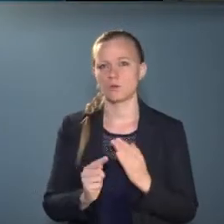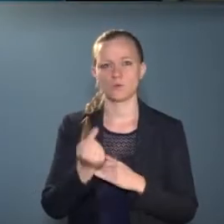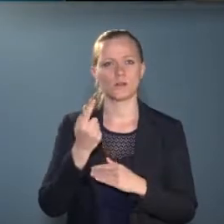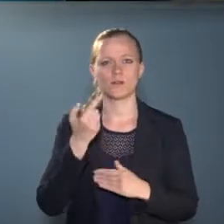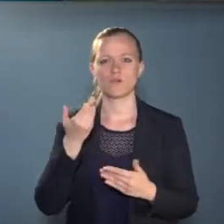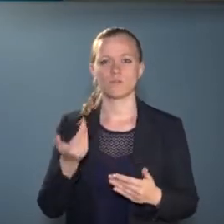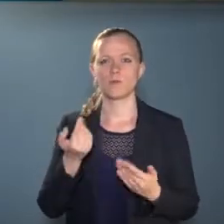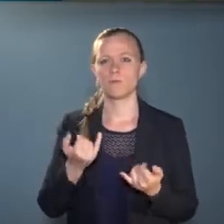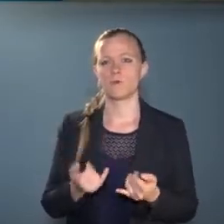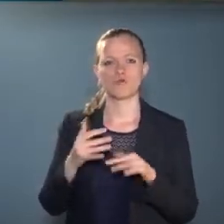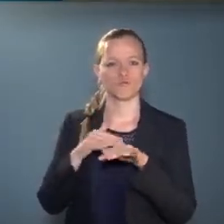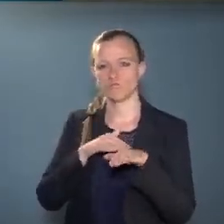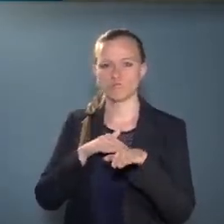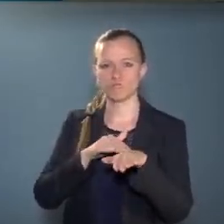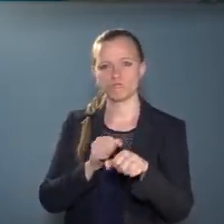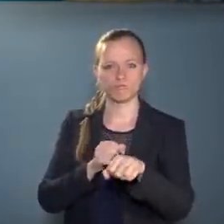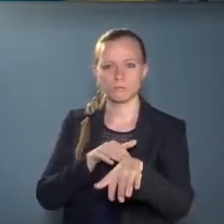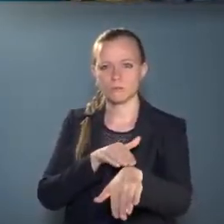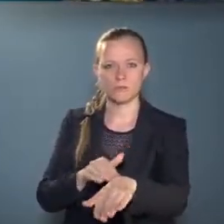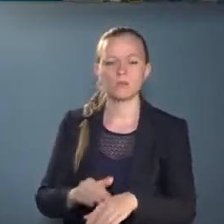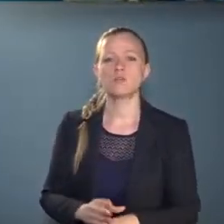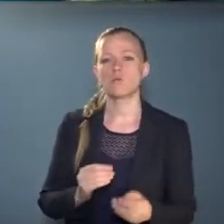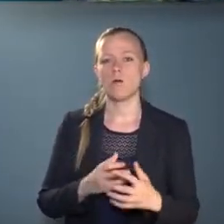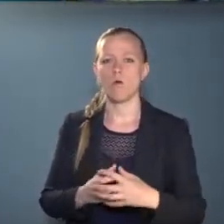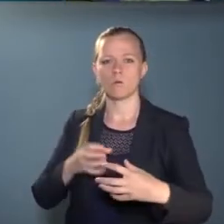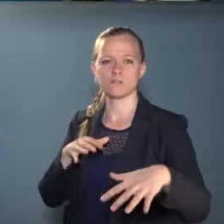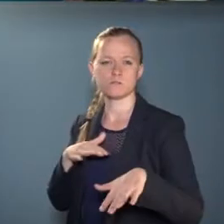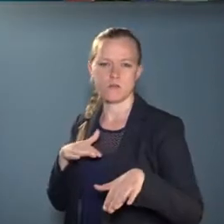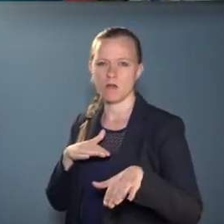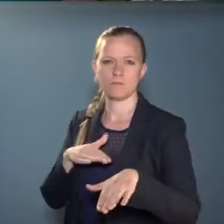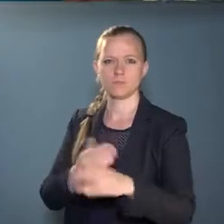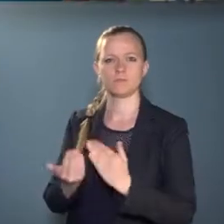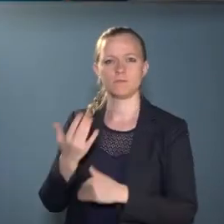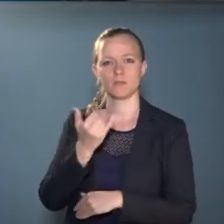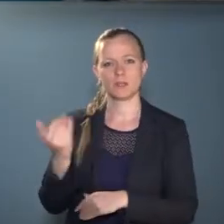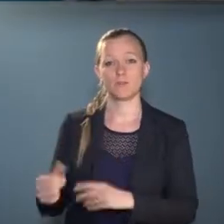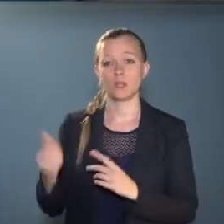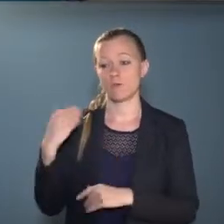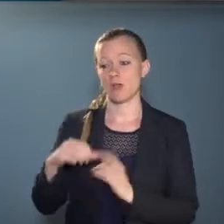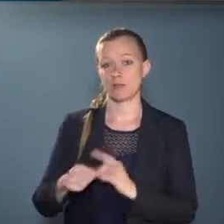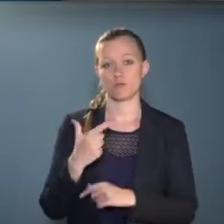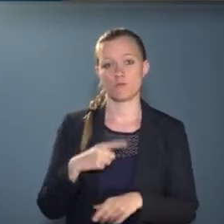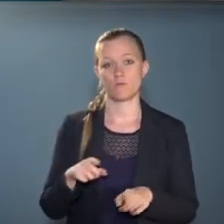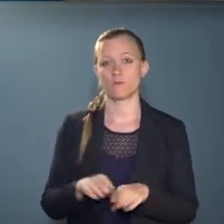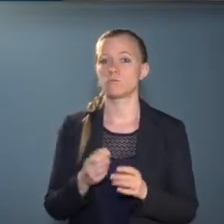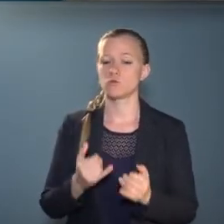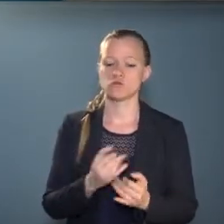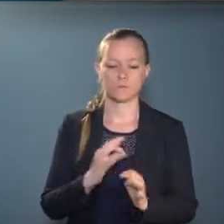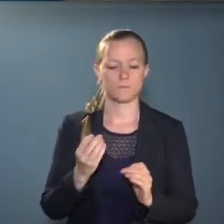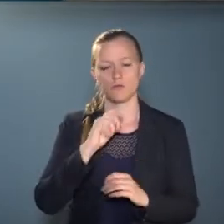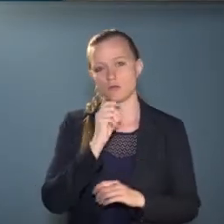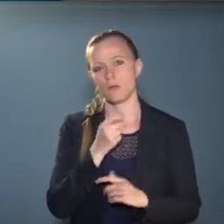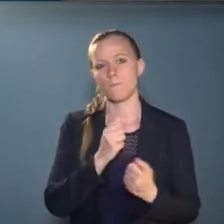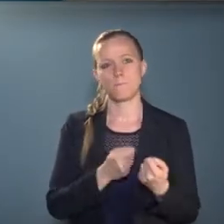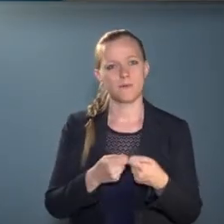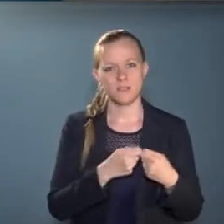különlegessége volt a mostani menetnek. Egyrészt, hogy sokkal hosszabb volt, mint a tavalyi, hogy tavaly volt először. Sokkal jobban meg sikerült szervezni